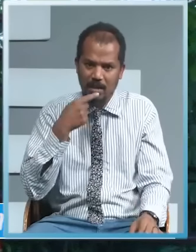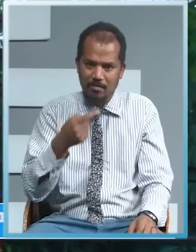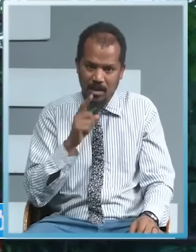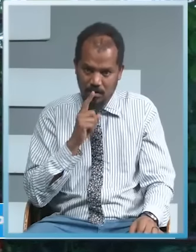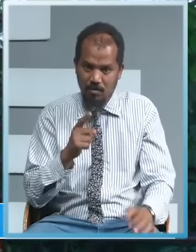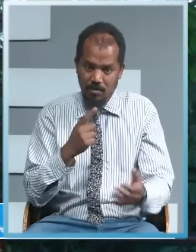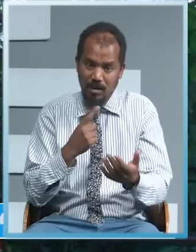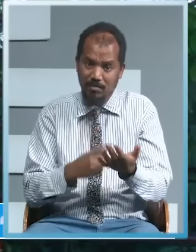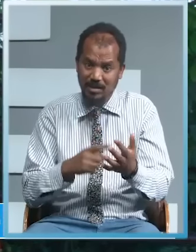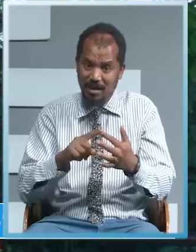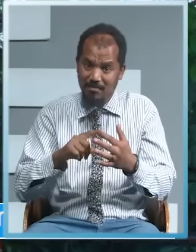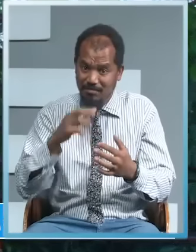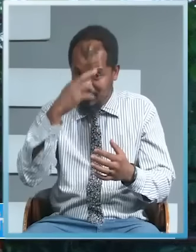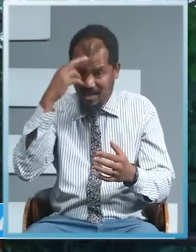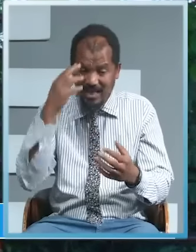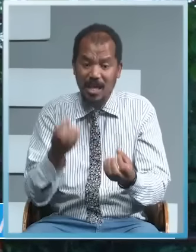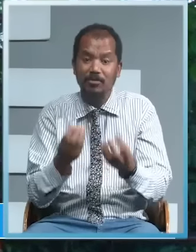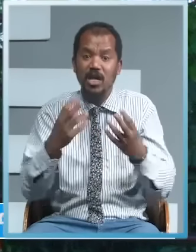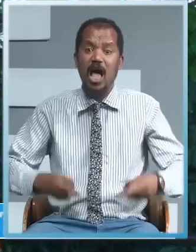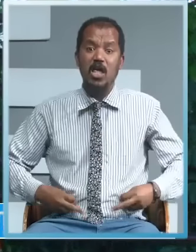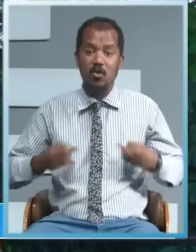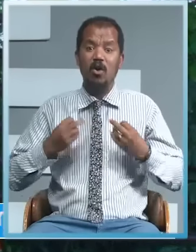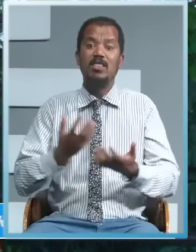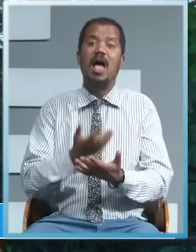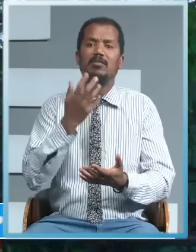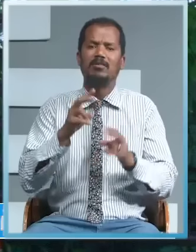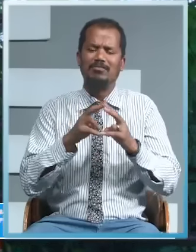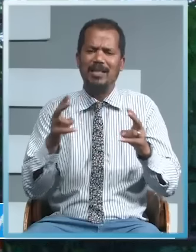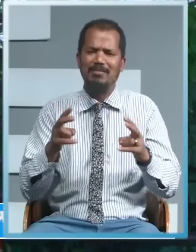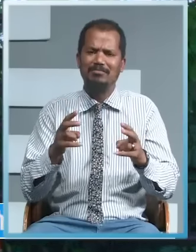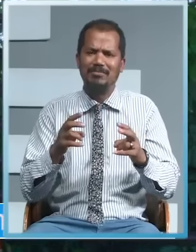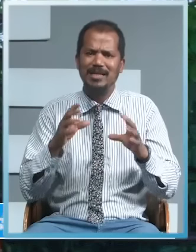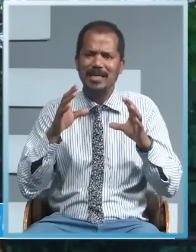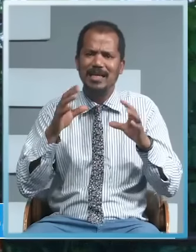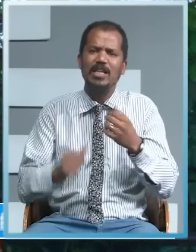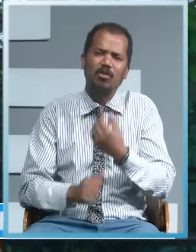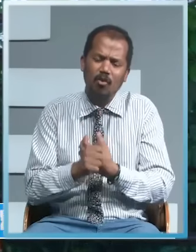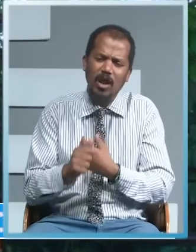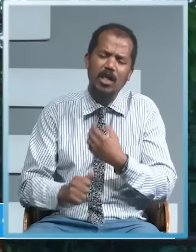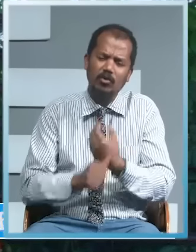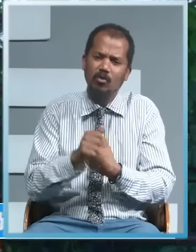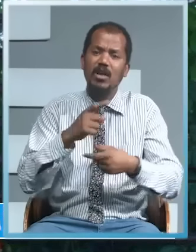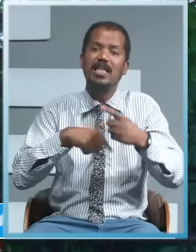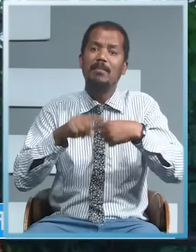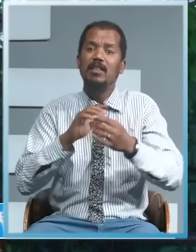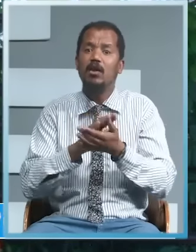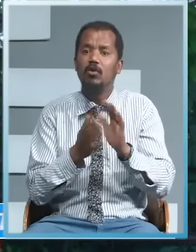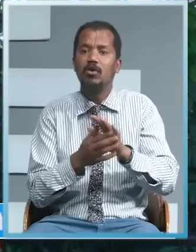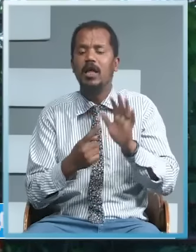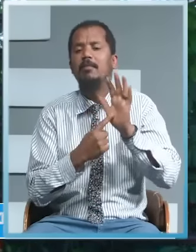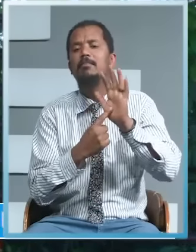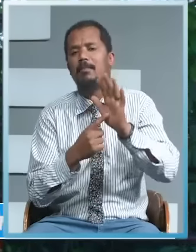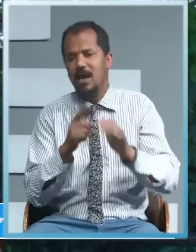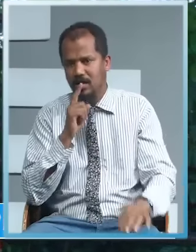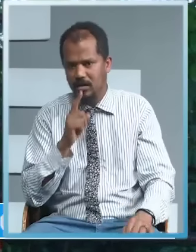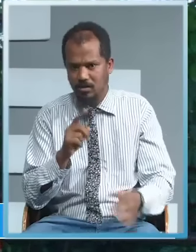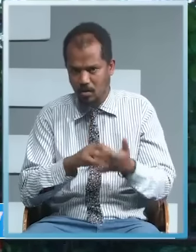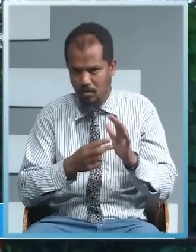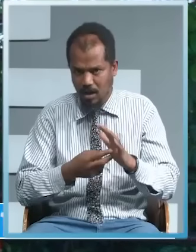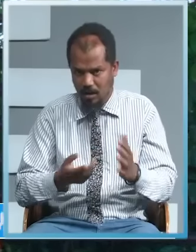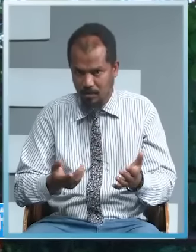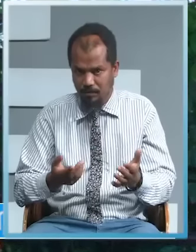يملنو كزام متن السرقمو يبزايهو تابت بتعم يتمنامنه يتقدى يمت عندهونه يميام ملاكتنو